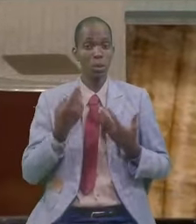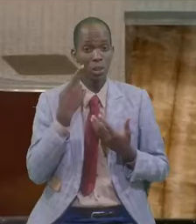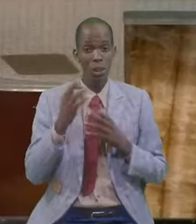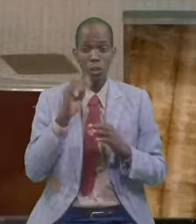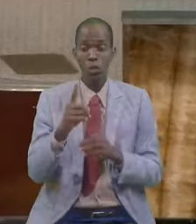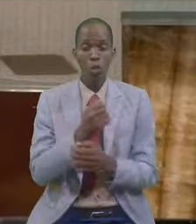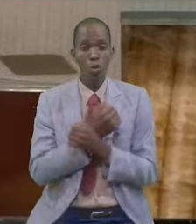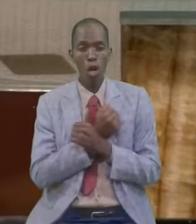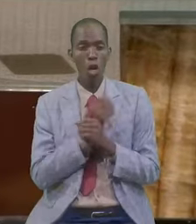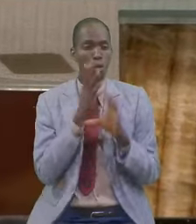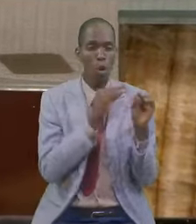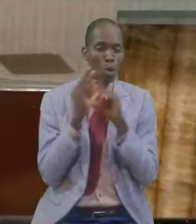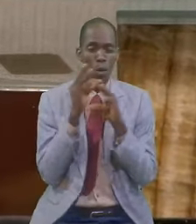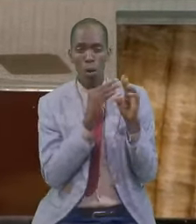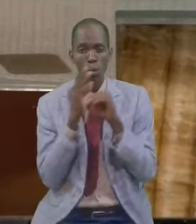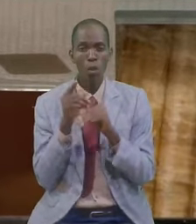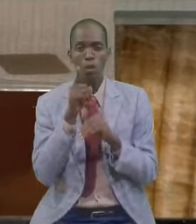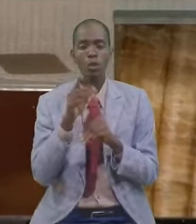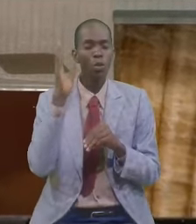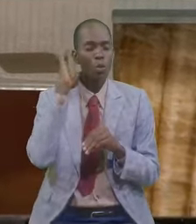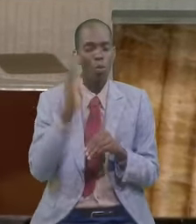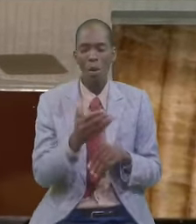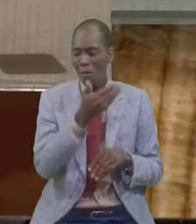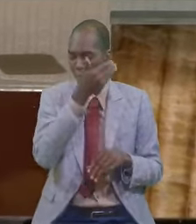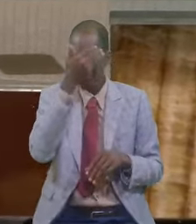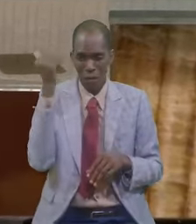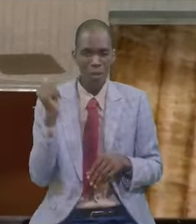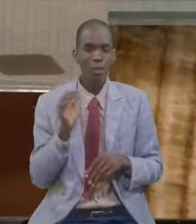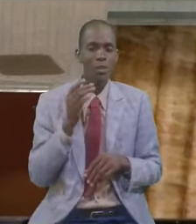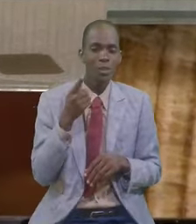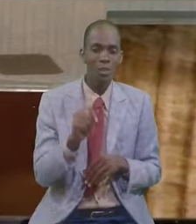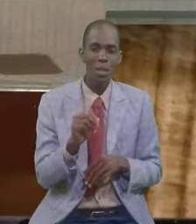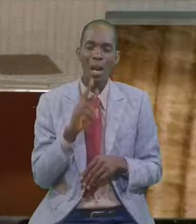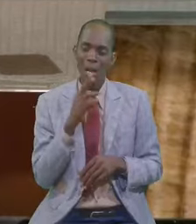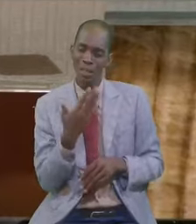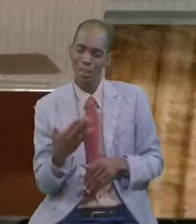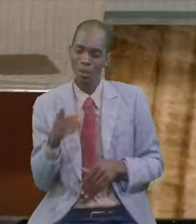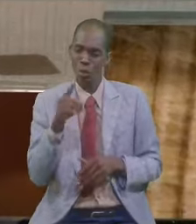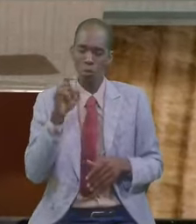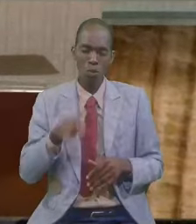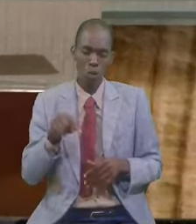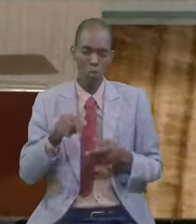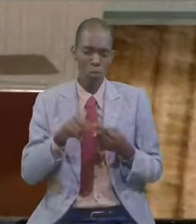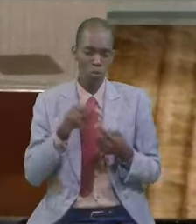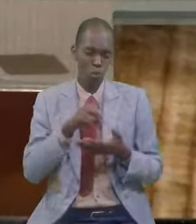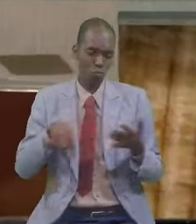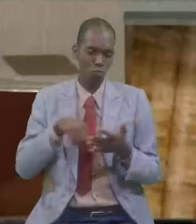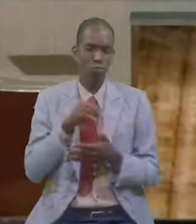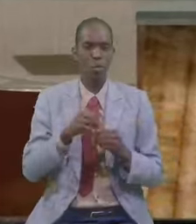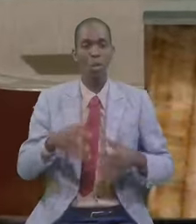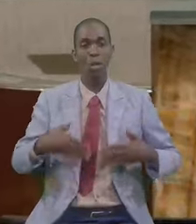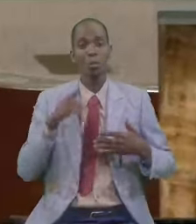n'était pas moins vive. Parfois, quand on parle beaucoup, quand on bavarde beaucoup, on oublie